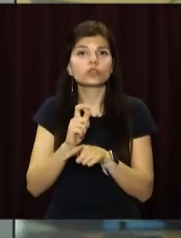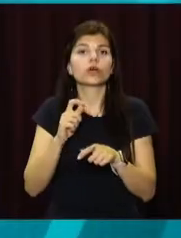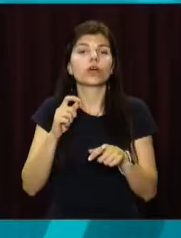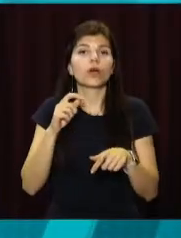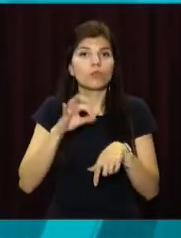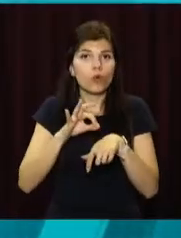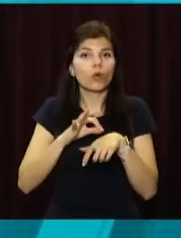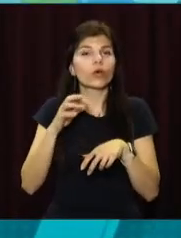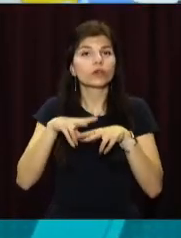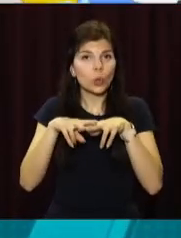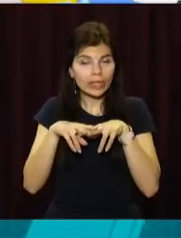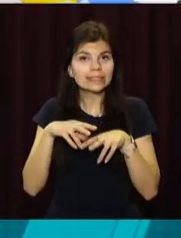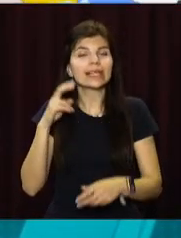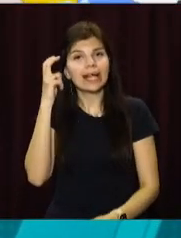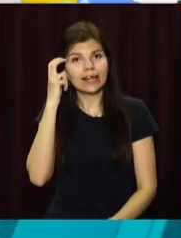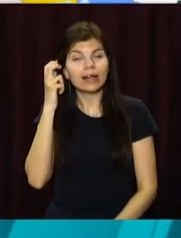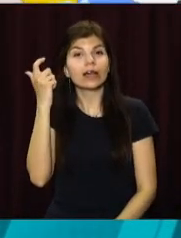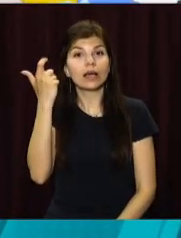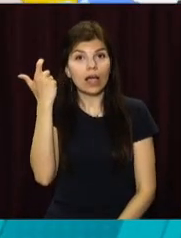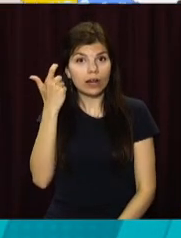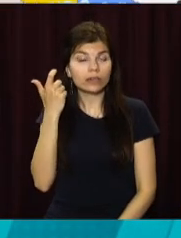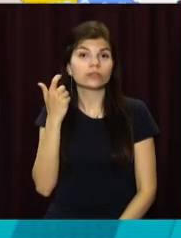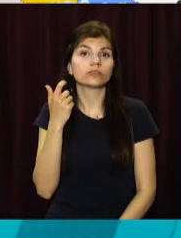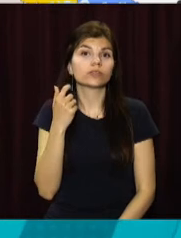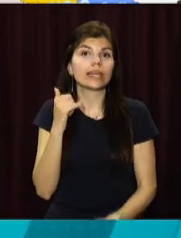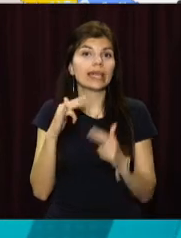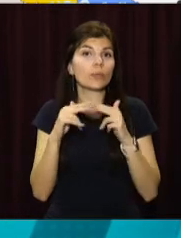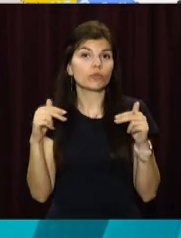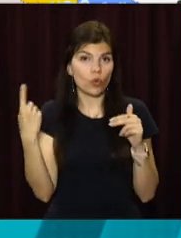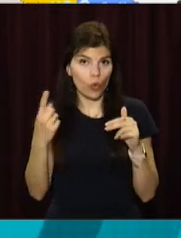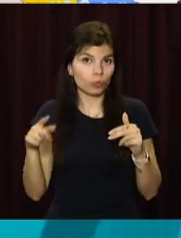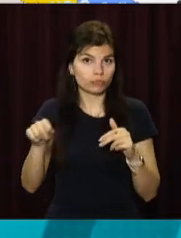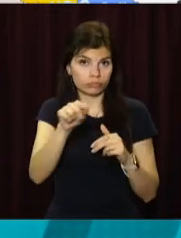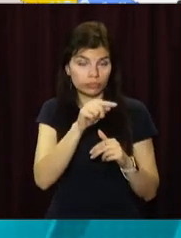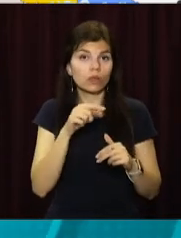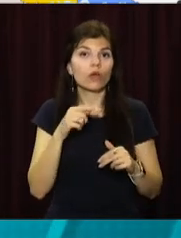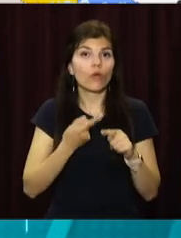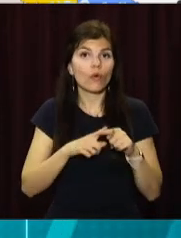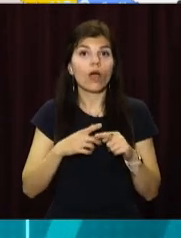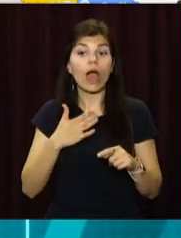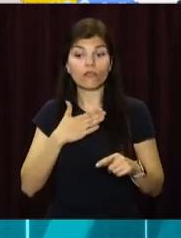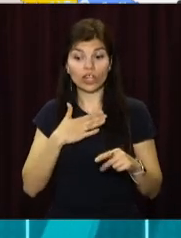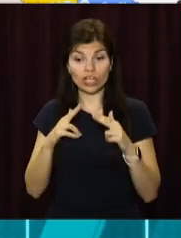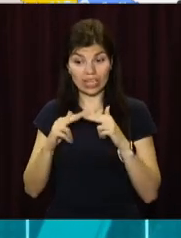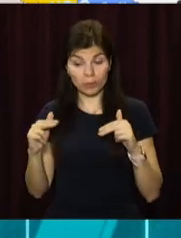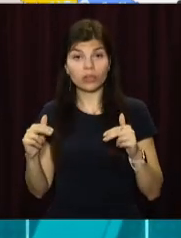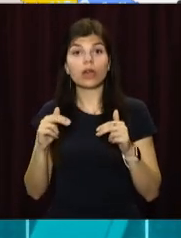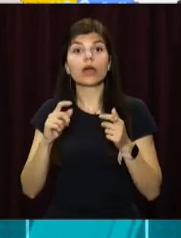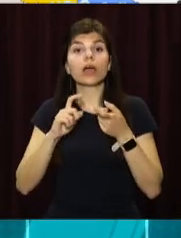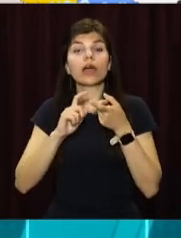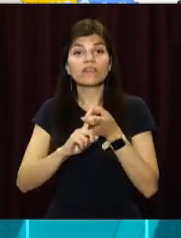фіксують у столиці Харківській, Запорізькій, Київській та Дніпропетровській областях. У нашому регіоні нових